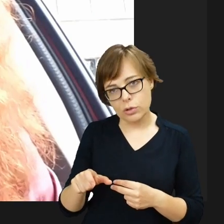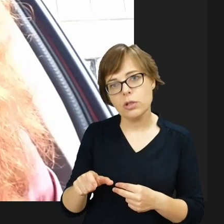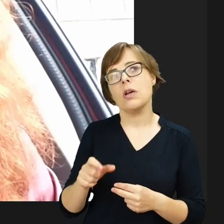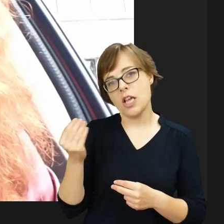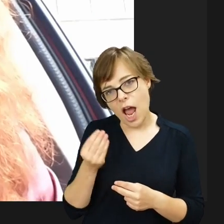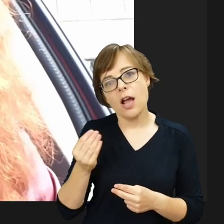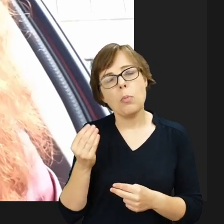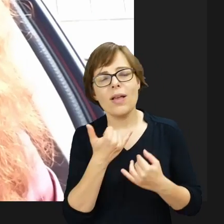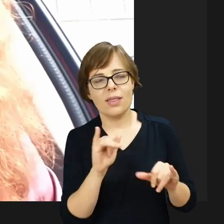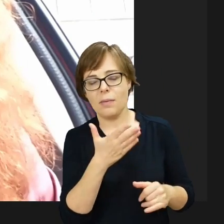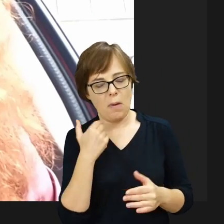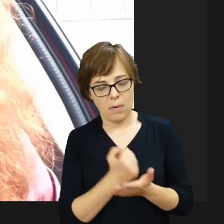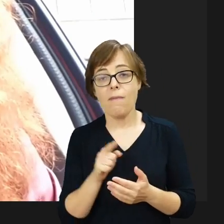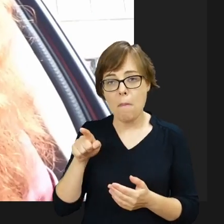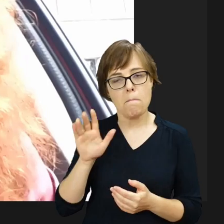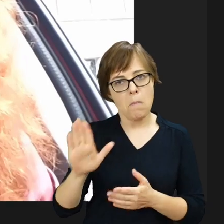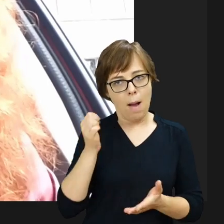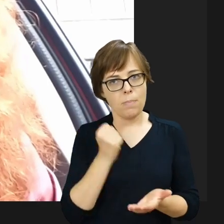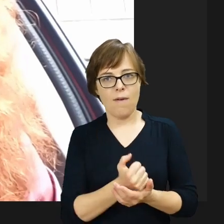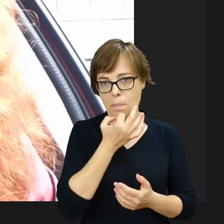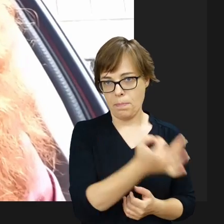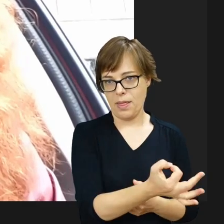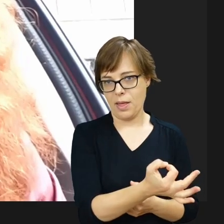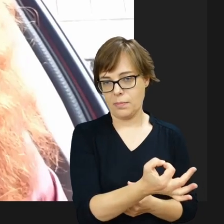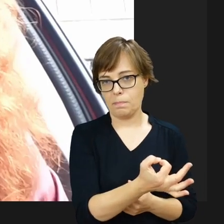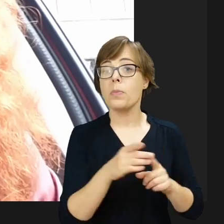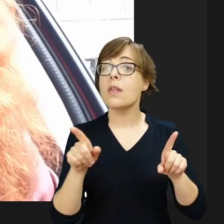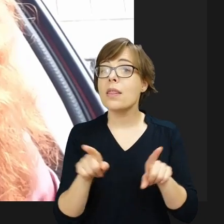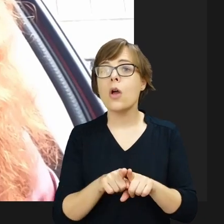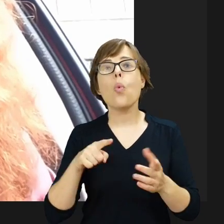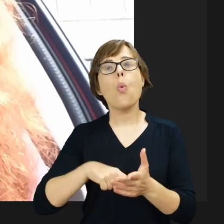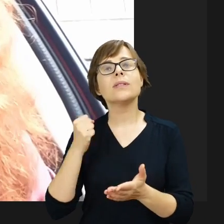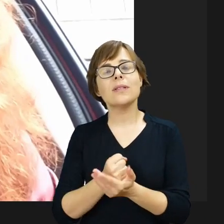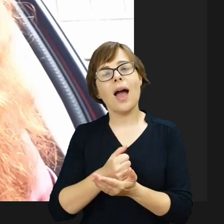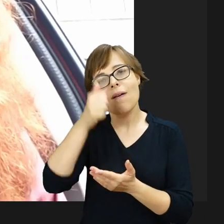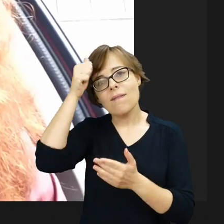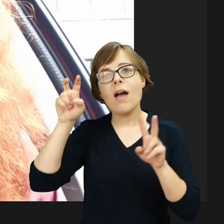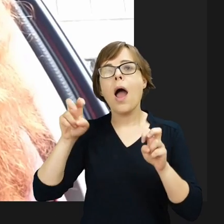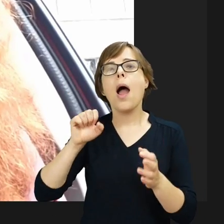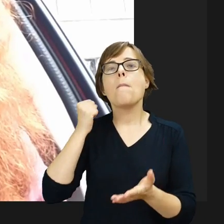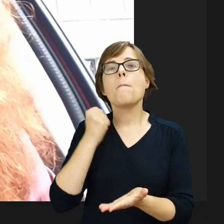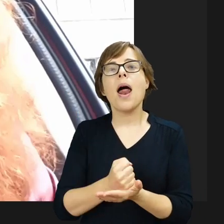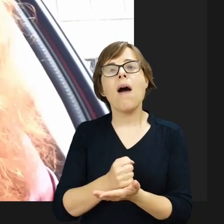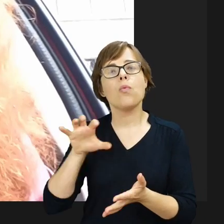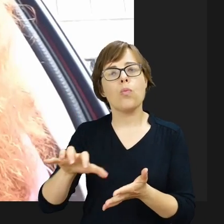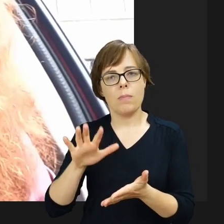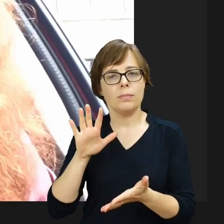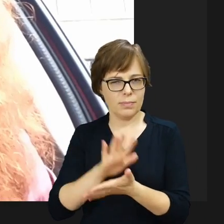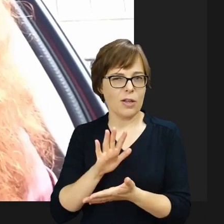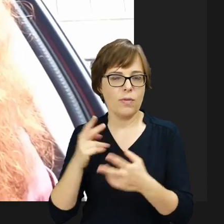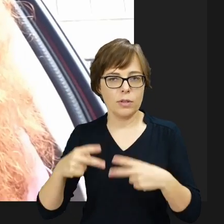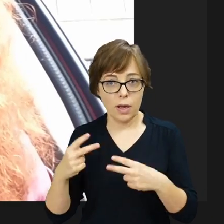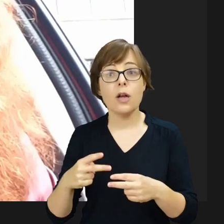prawo pytać i mało tego, w ustawie prawo prasowe zawarty był obowiązek